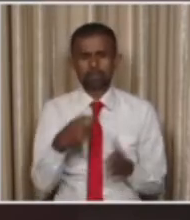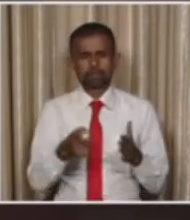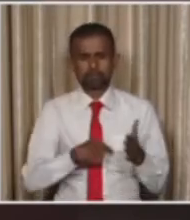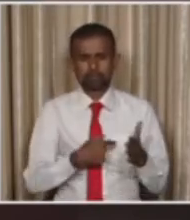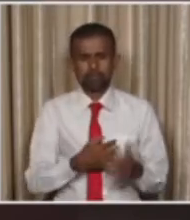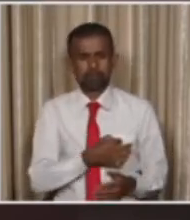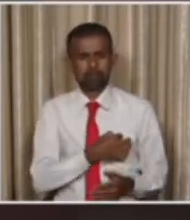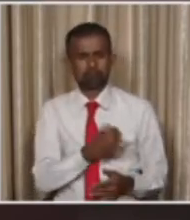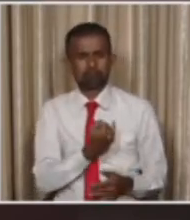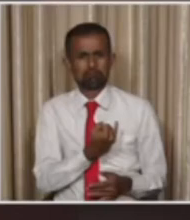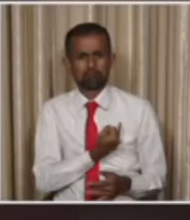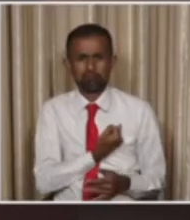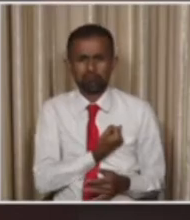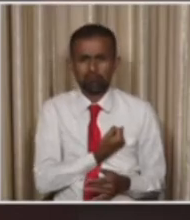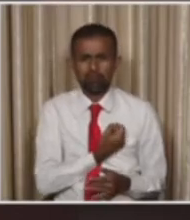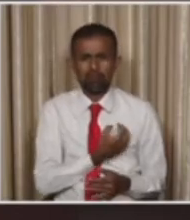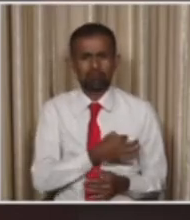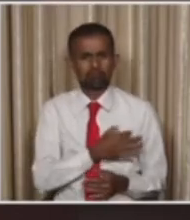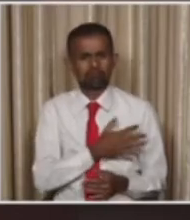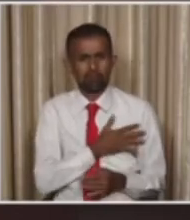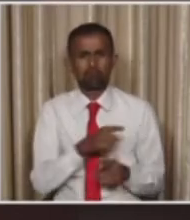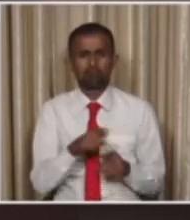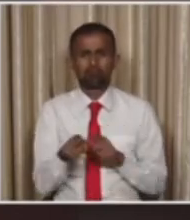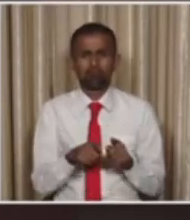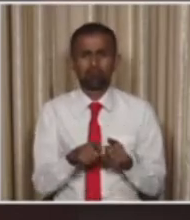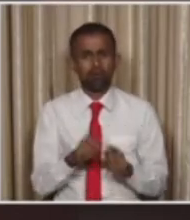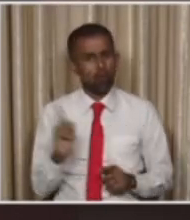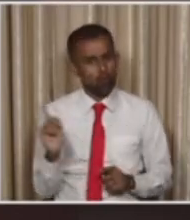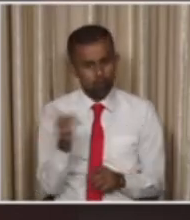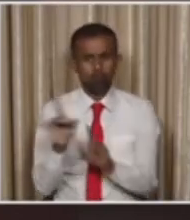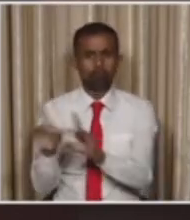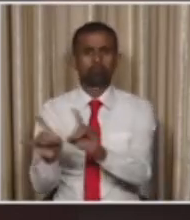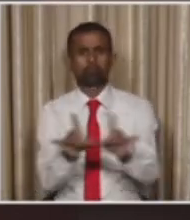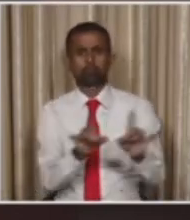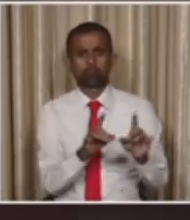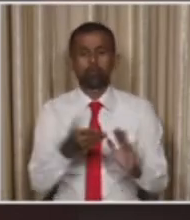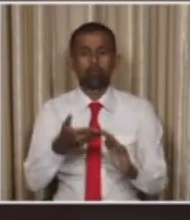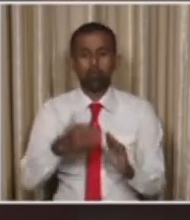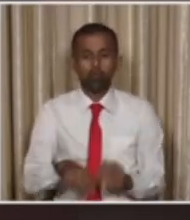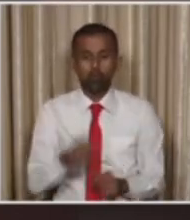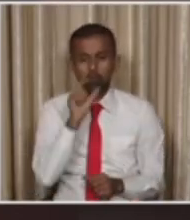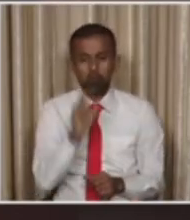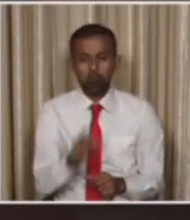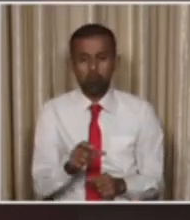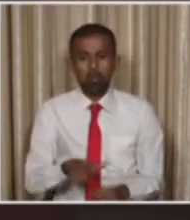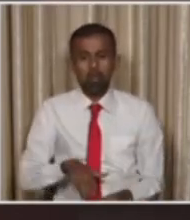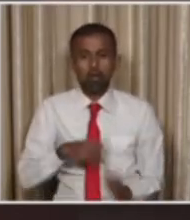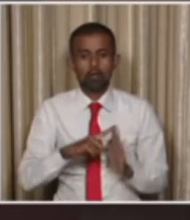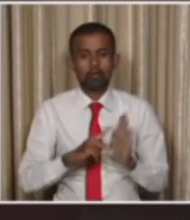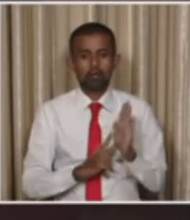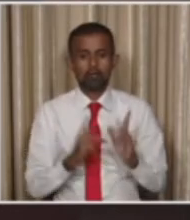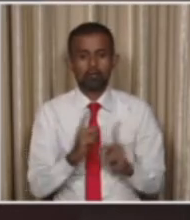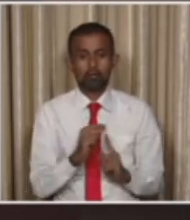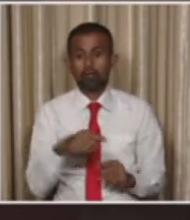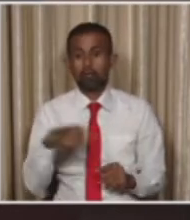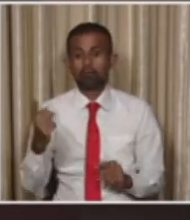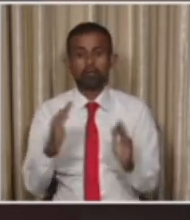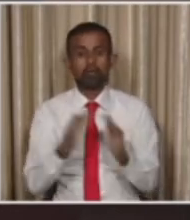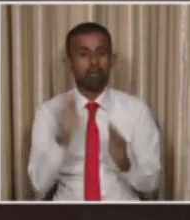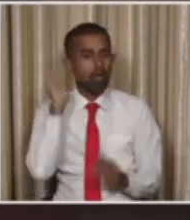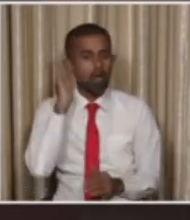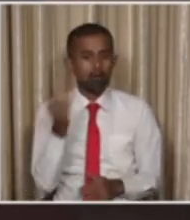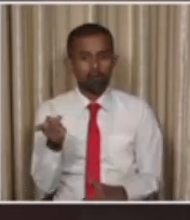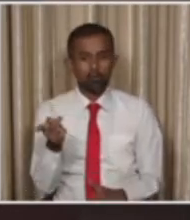කුහකත්වයයි මේ ක්‍රෝධයයි ඒ බඩු සෙට් එකේම හැම තමයි. දැන් ගමක ගන්නකෝ. ගමක ප්‍රධාන ජේපී කාර්යාලයේ අල්ලපු ගෙදරින් අහනකෝ මිනිහා කොහොමද